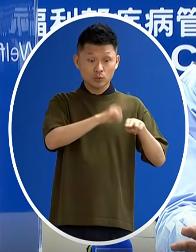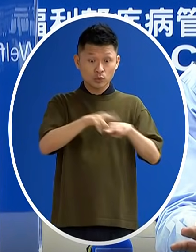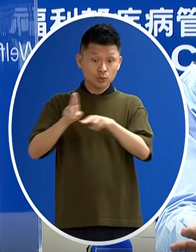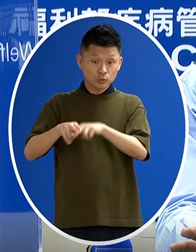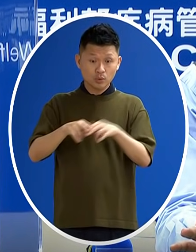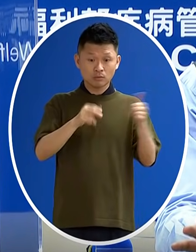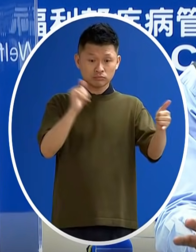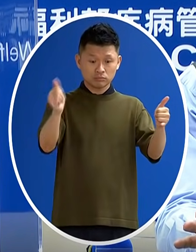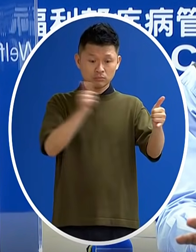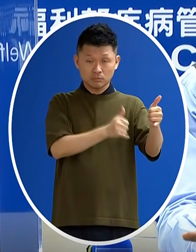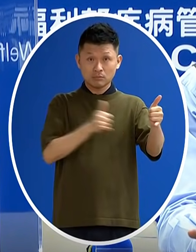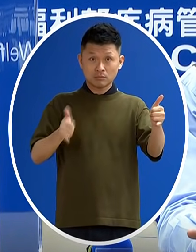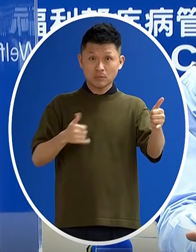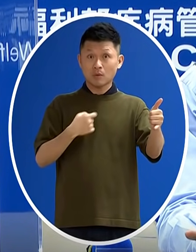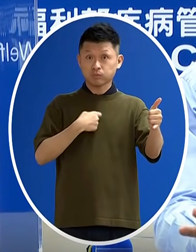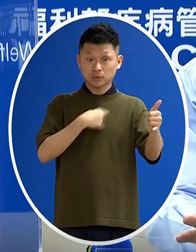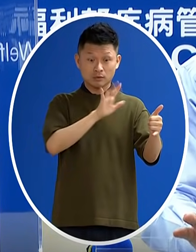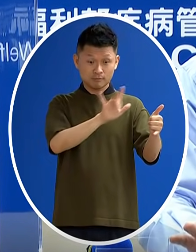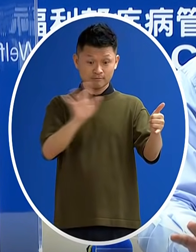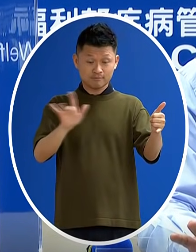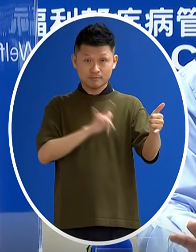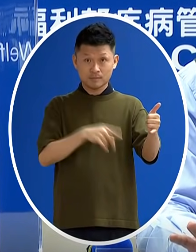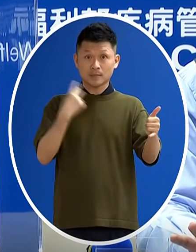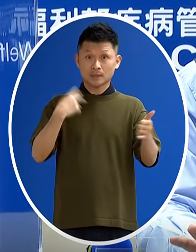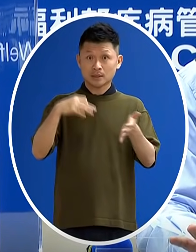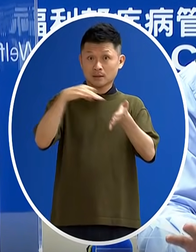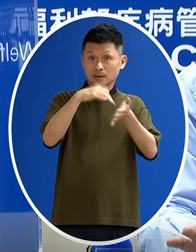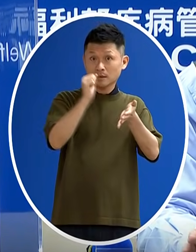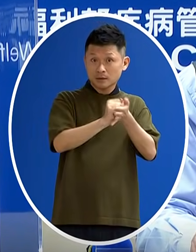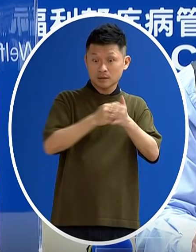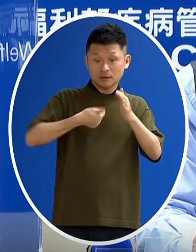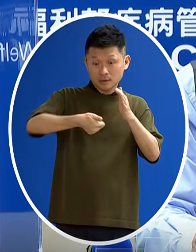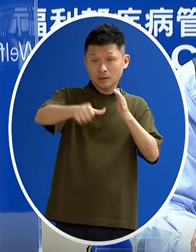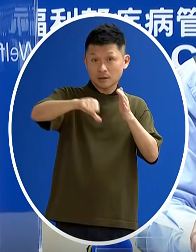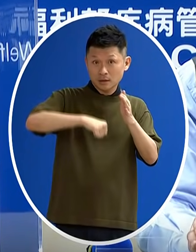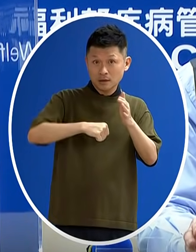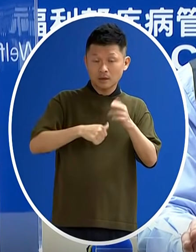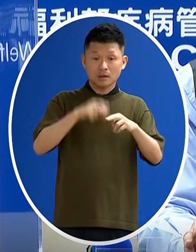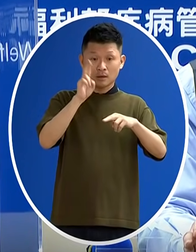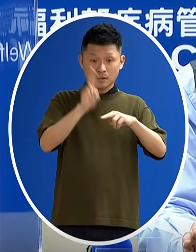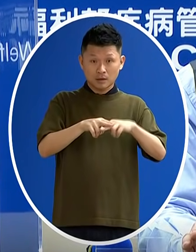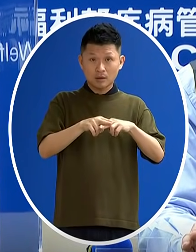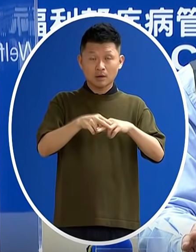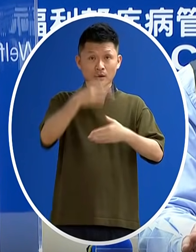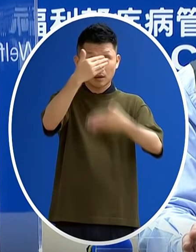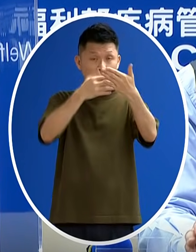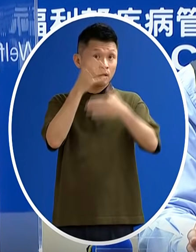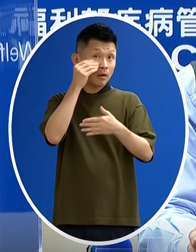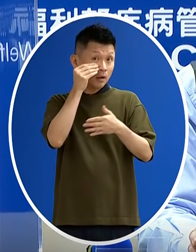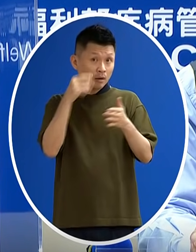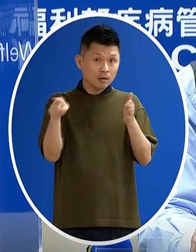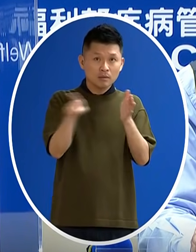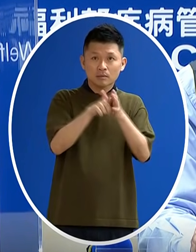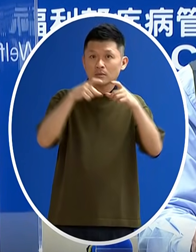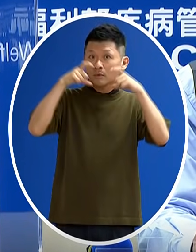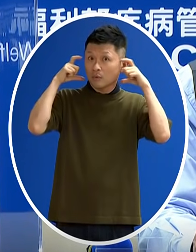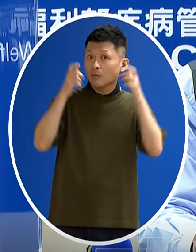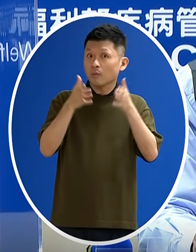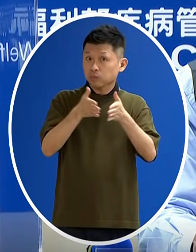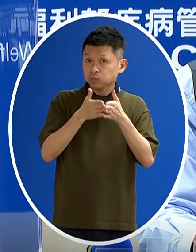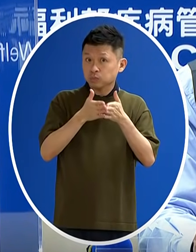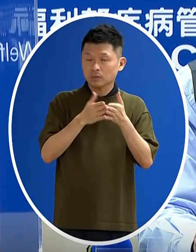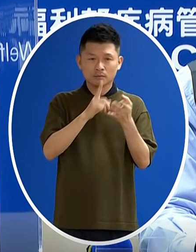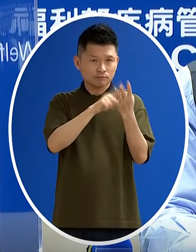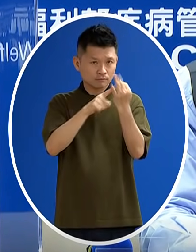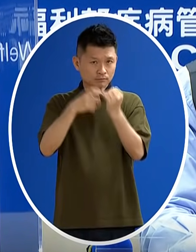后容留的人数跟进出场，还有它待的一个时间，还有全程戴口罩，相对的这些都是可以